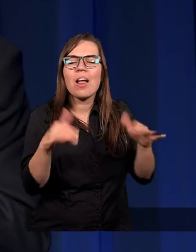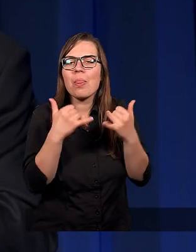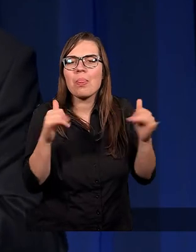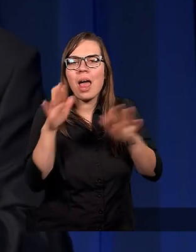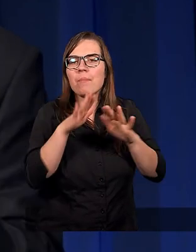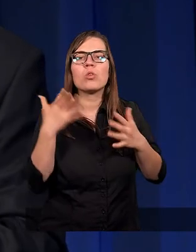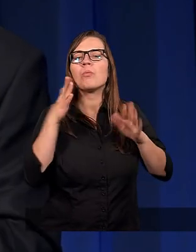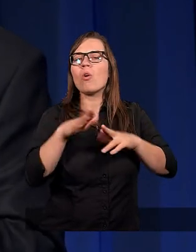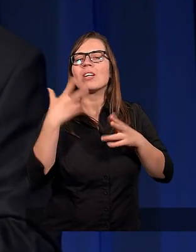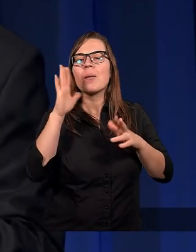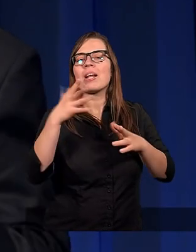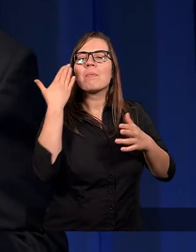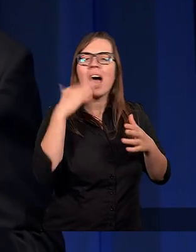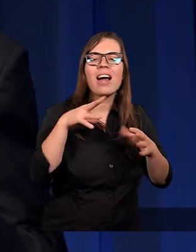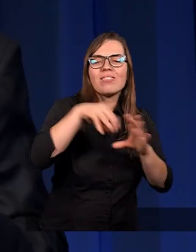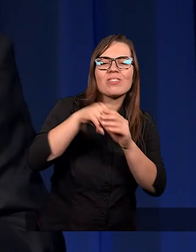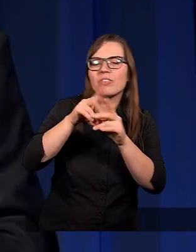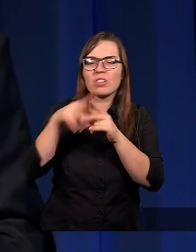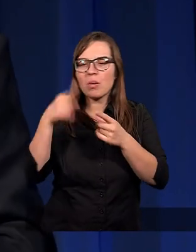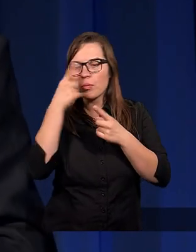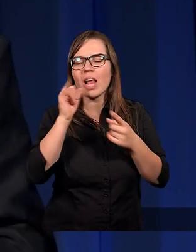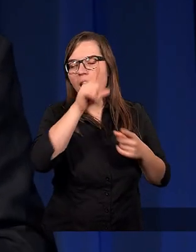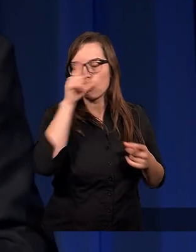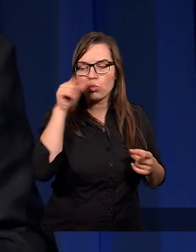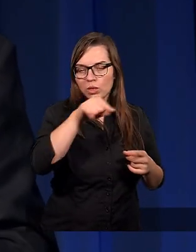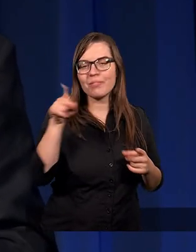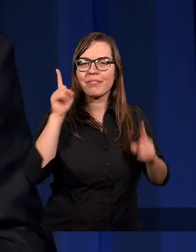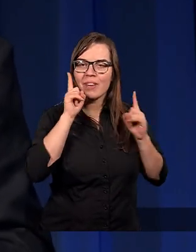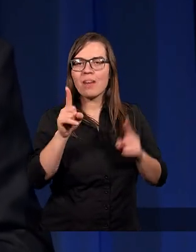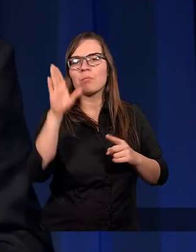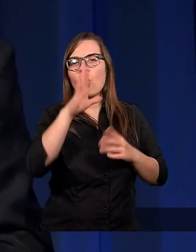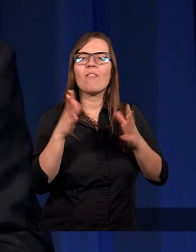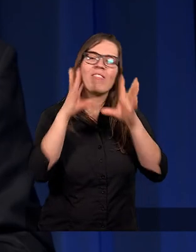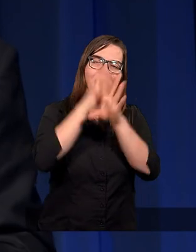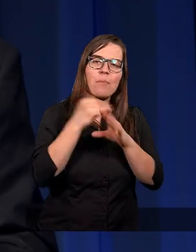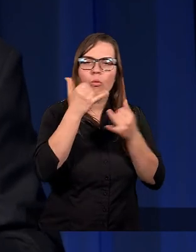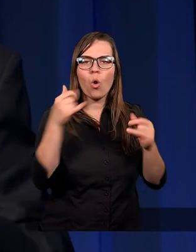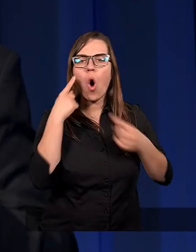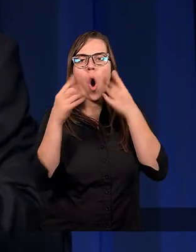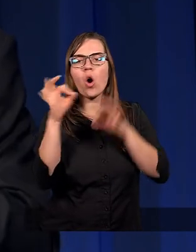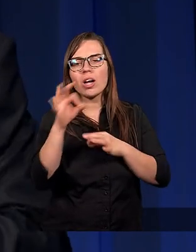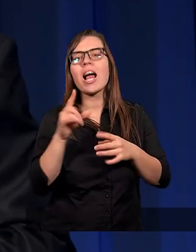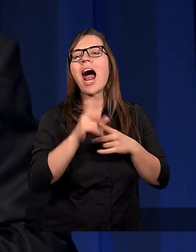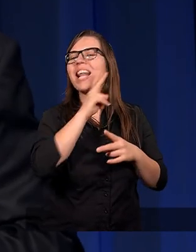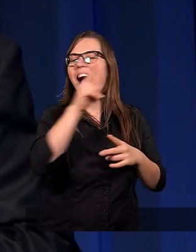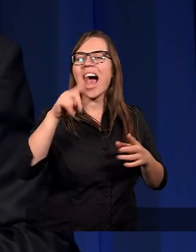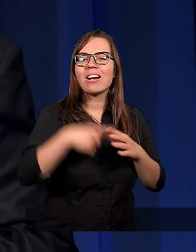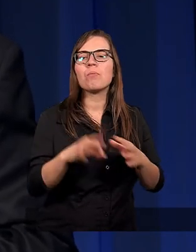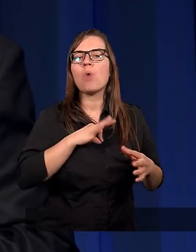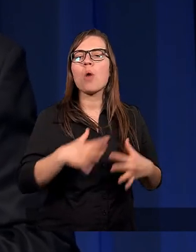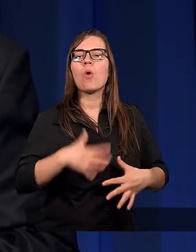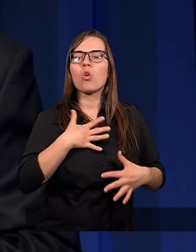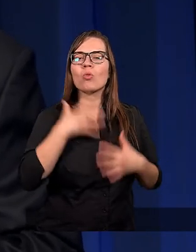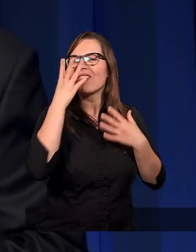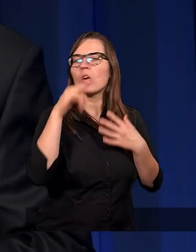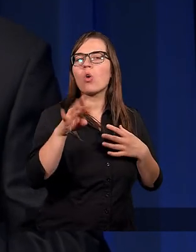Pozwólcie, że nie będziemy dawali przykładów, jak to ludzie rzeczywiście Boga wielbią w różnych okolicznościach, ale za każdym razem w moim odczuciu